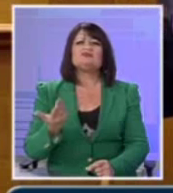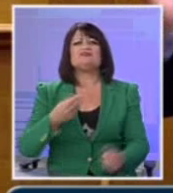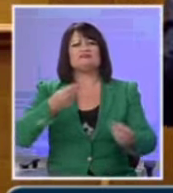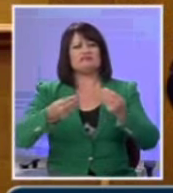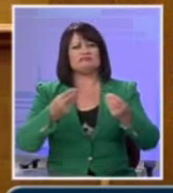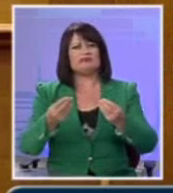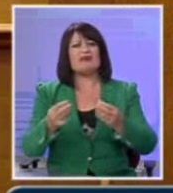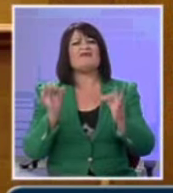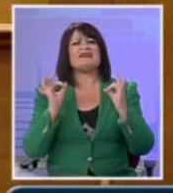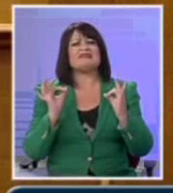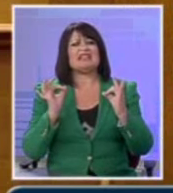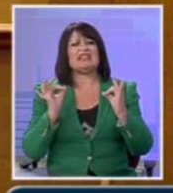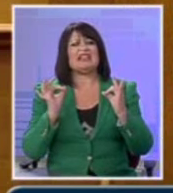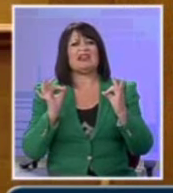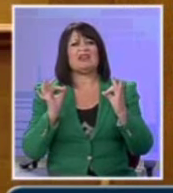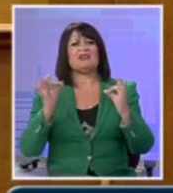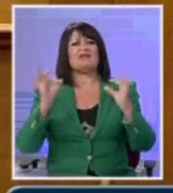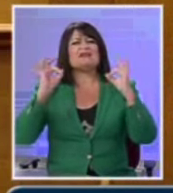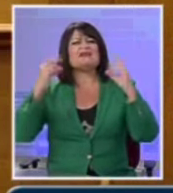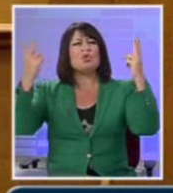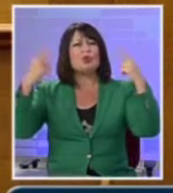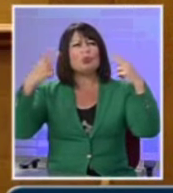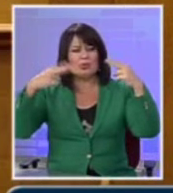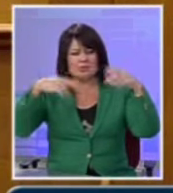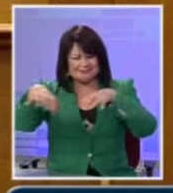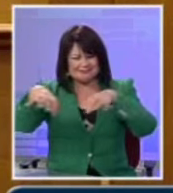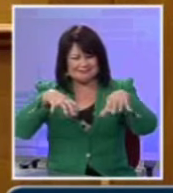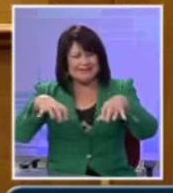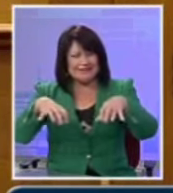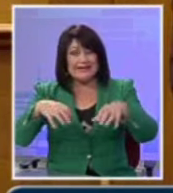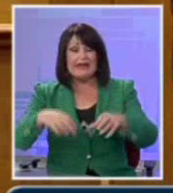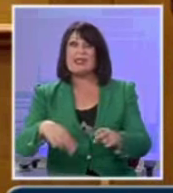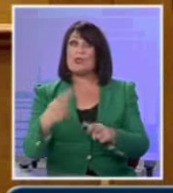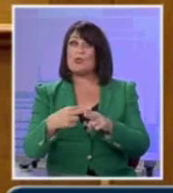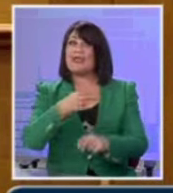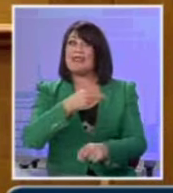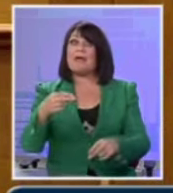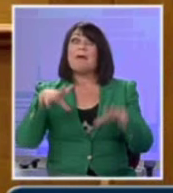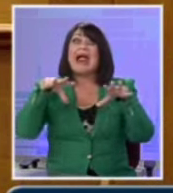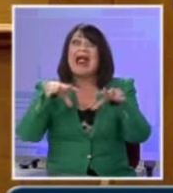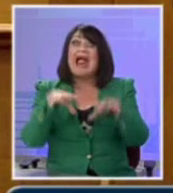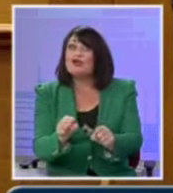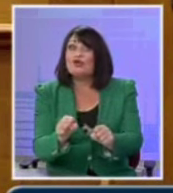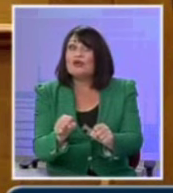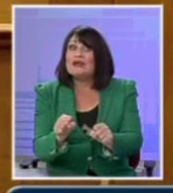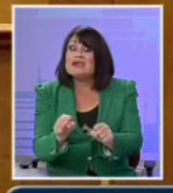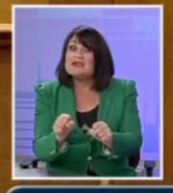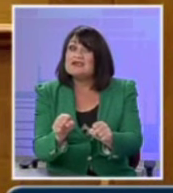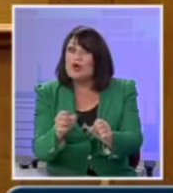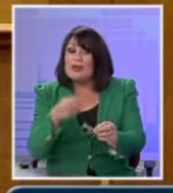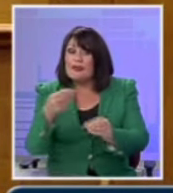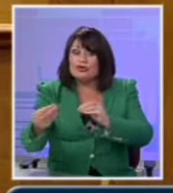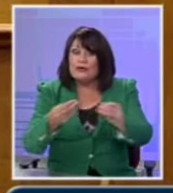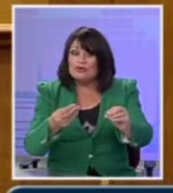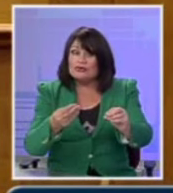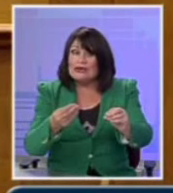φυσικών πόρων από το αέριο που έχει βρεθεί, αλλά είναι πριν απ' όλα ζήτημα κατοχής. Και ότι οι εγγυήτρες